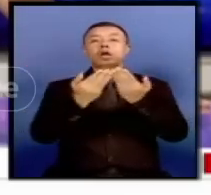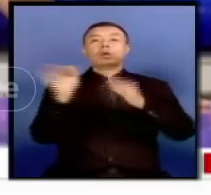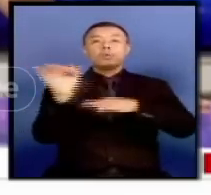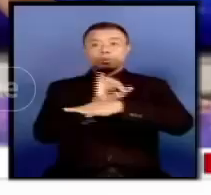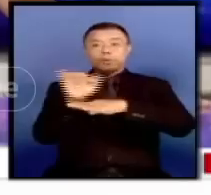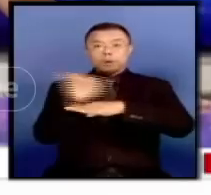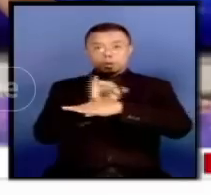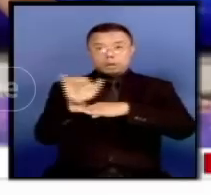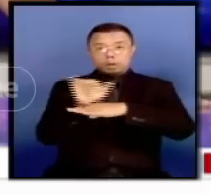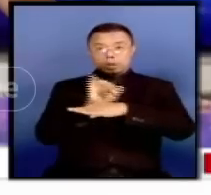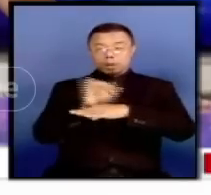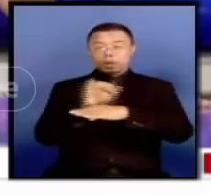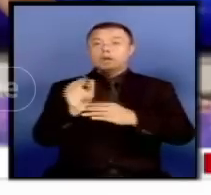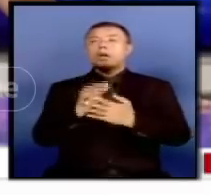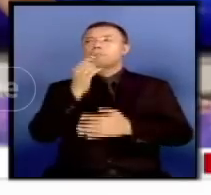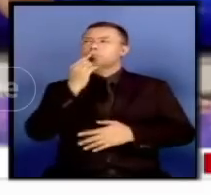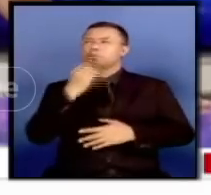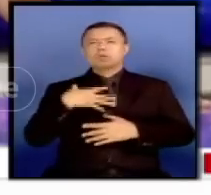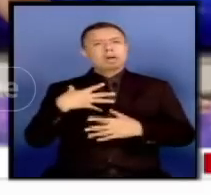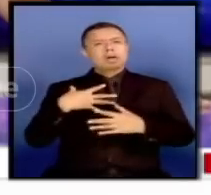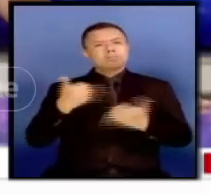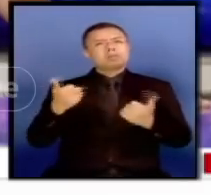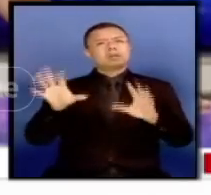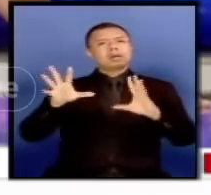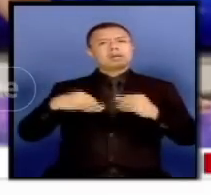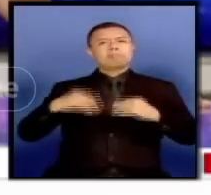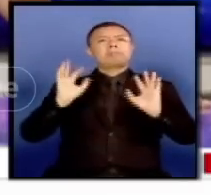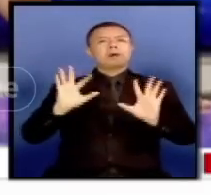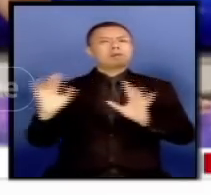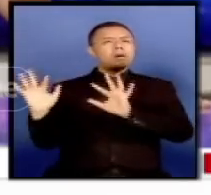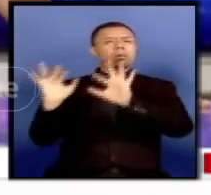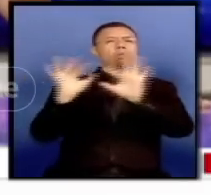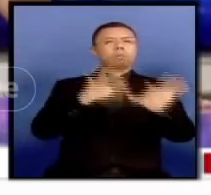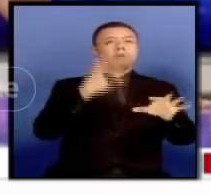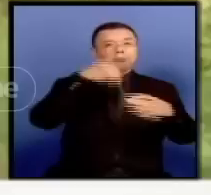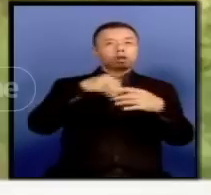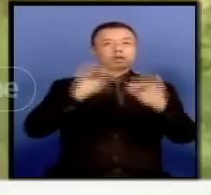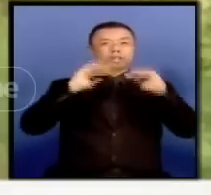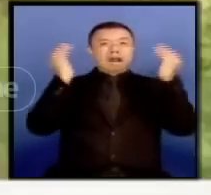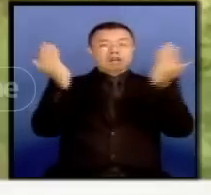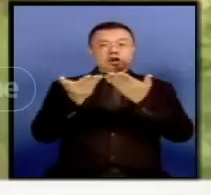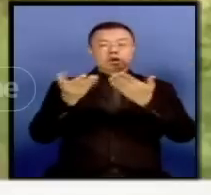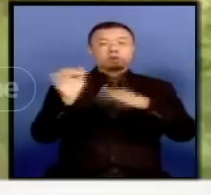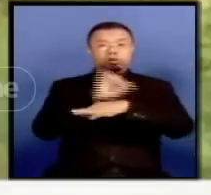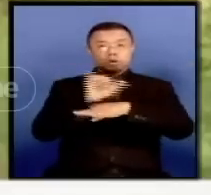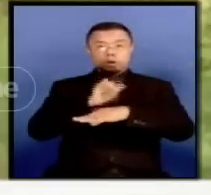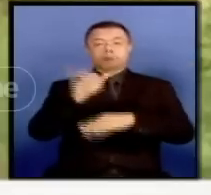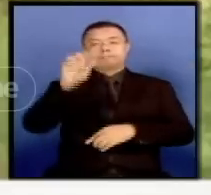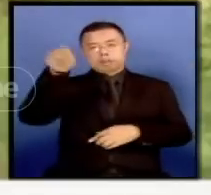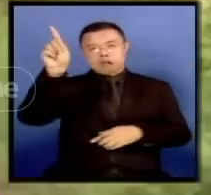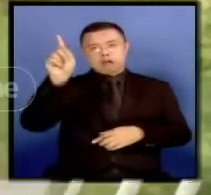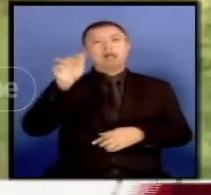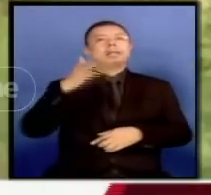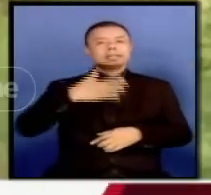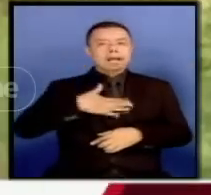Amerika Serikat yang mempunyai kapasitas cukup besar. Ya benar sekali, Boni. Saya dan juga